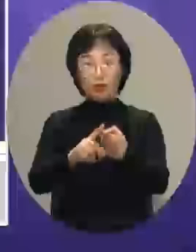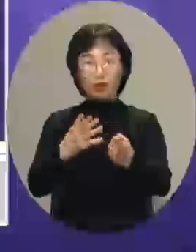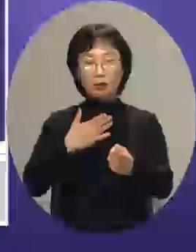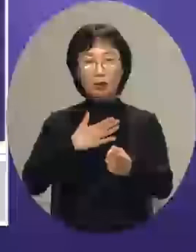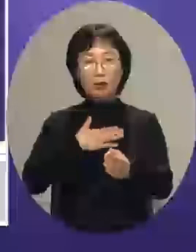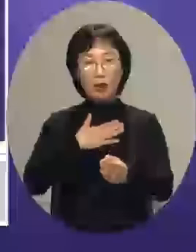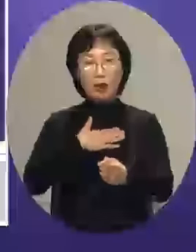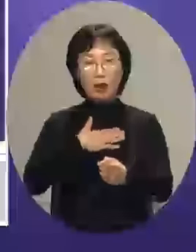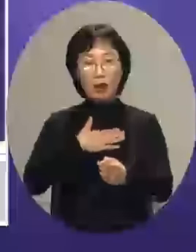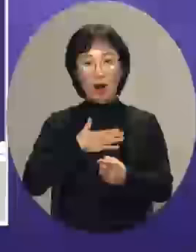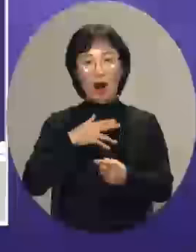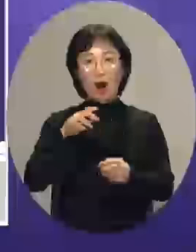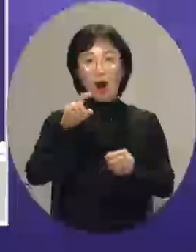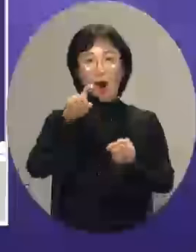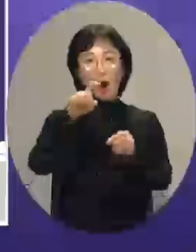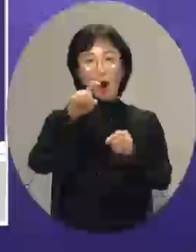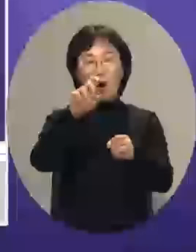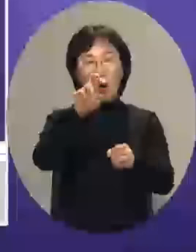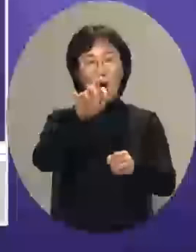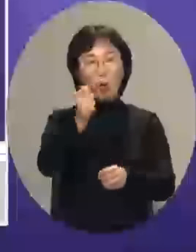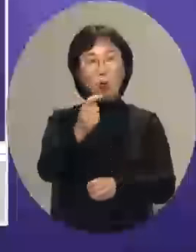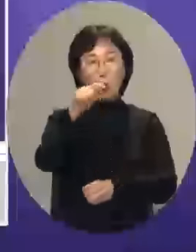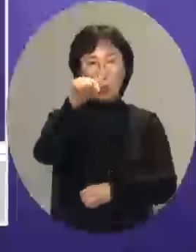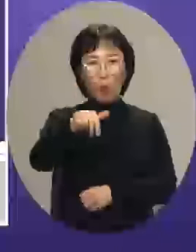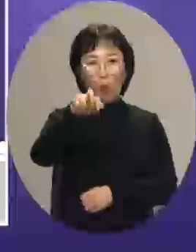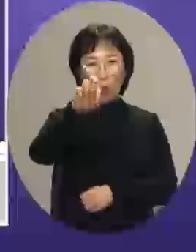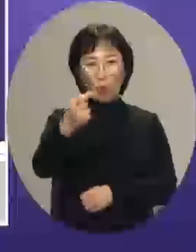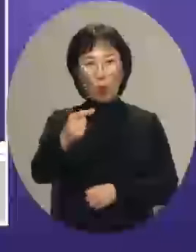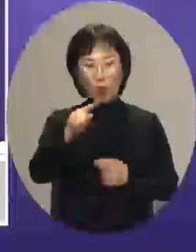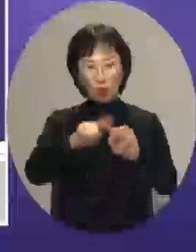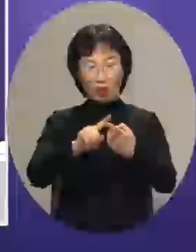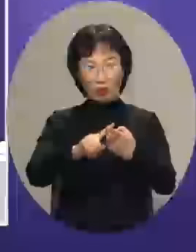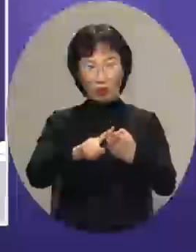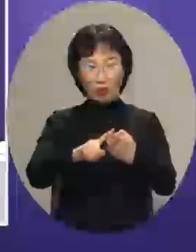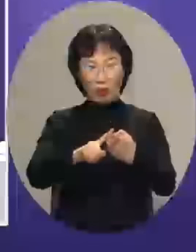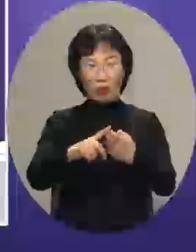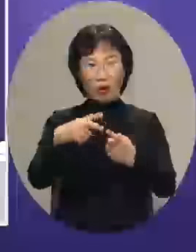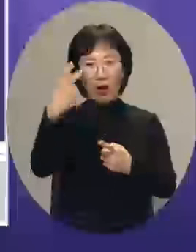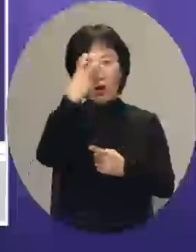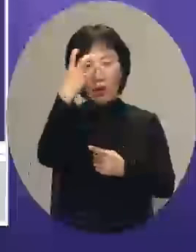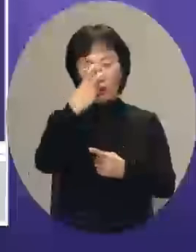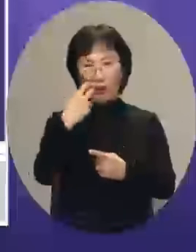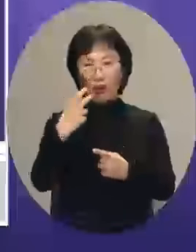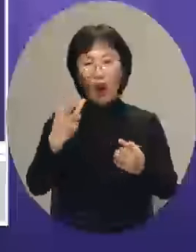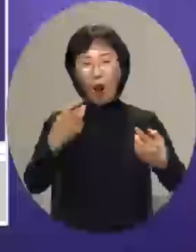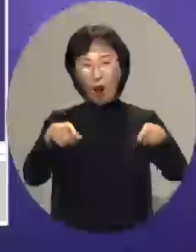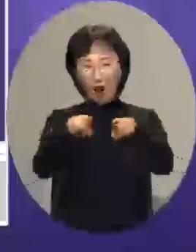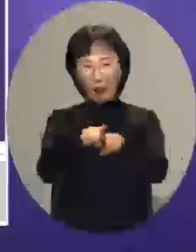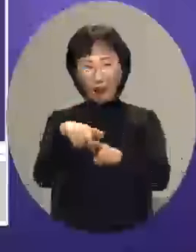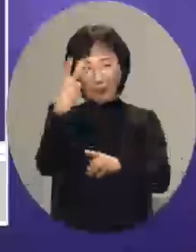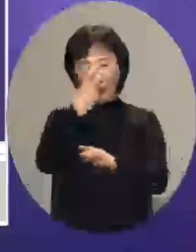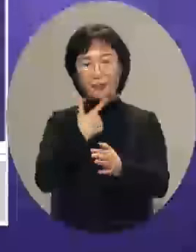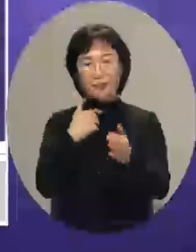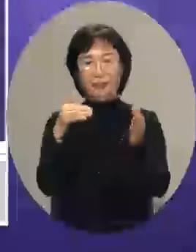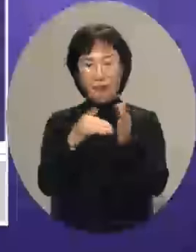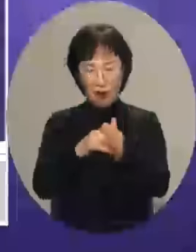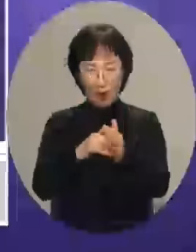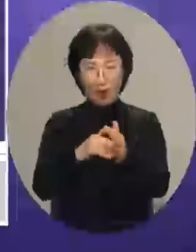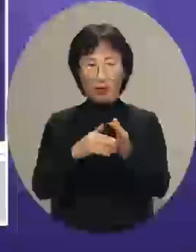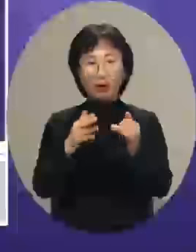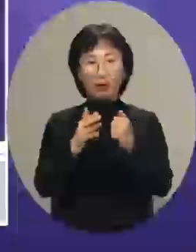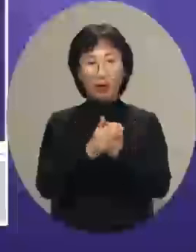목포 직장을 중심으로 검경합동수사본부가 있었고요. 또 다른 수사팀이 많이 있었습니다. 지금 저희